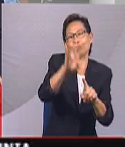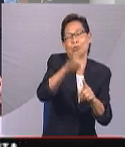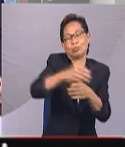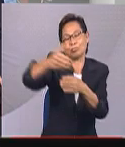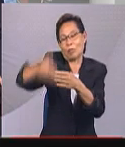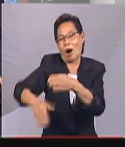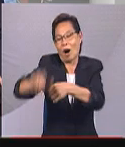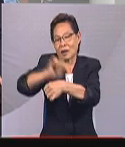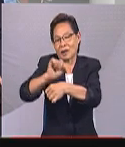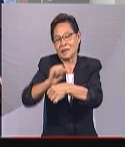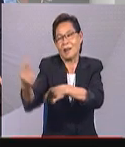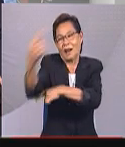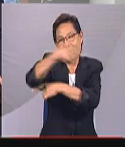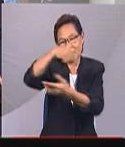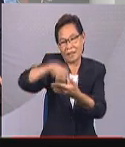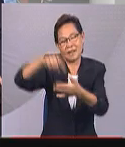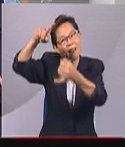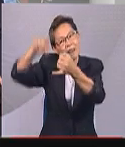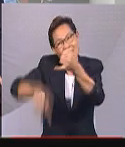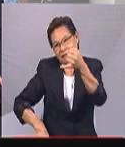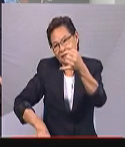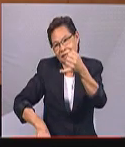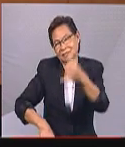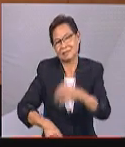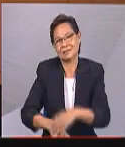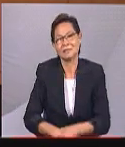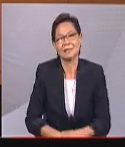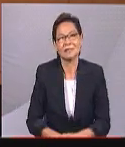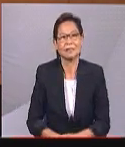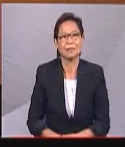mengakhiri tugasnya hari ini.